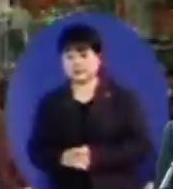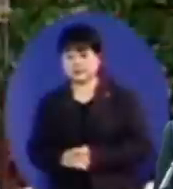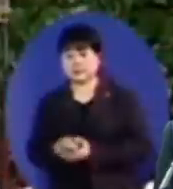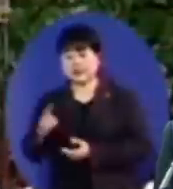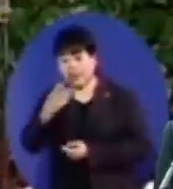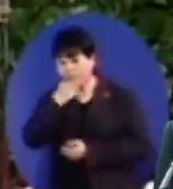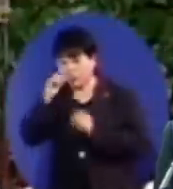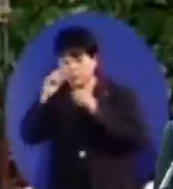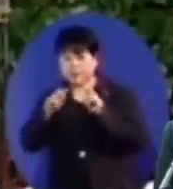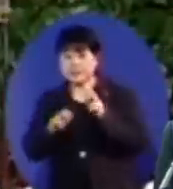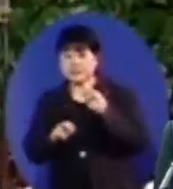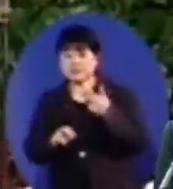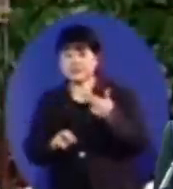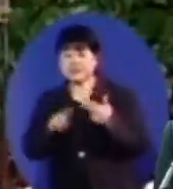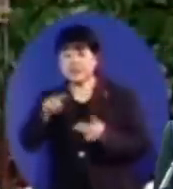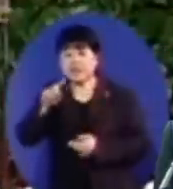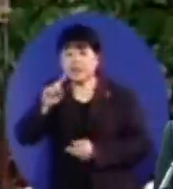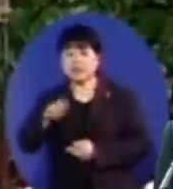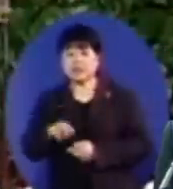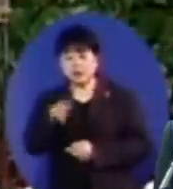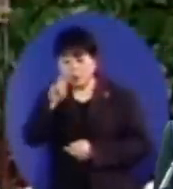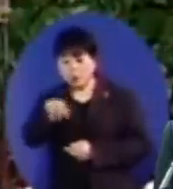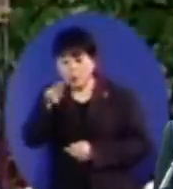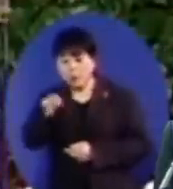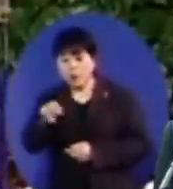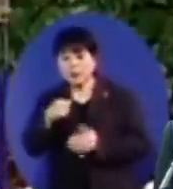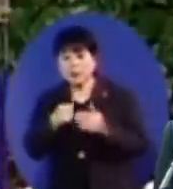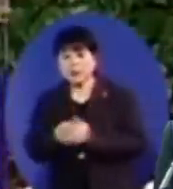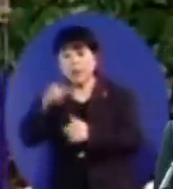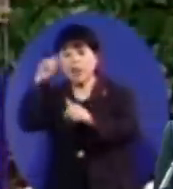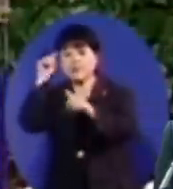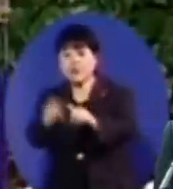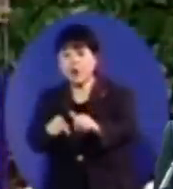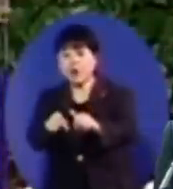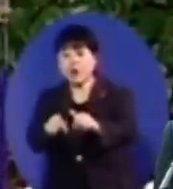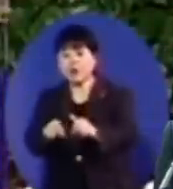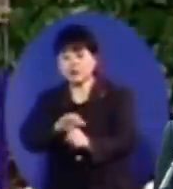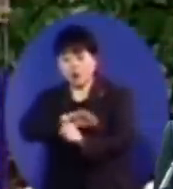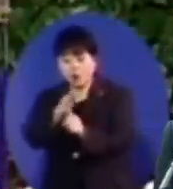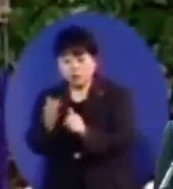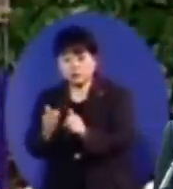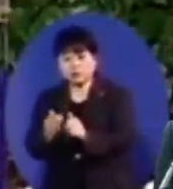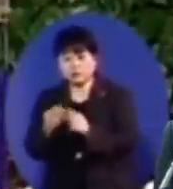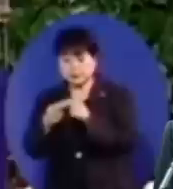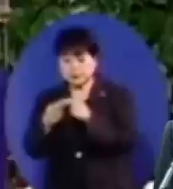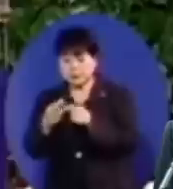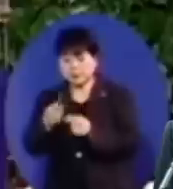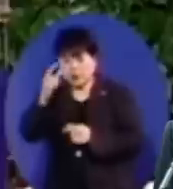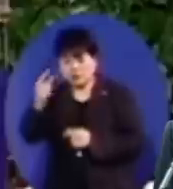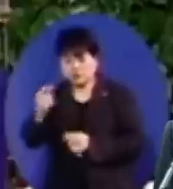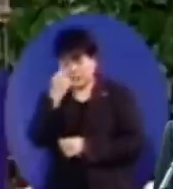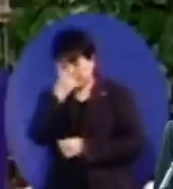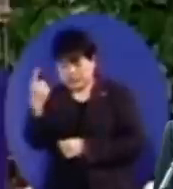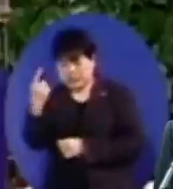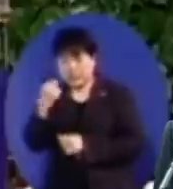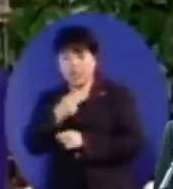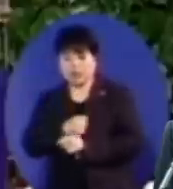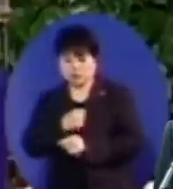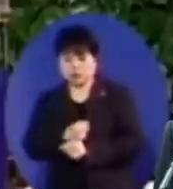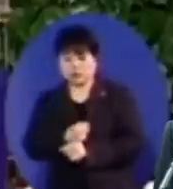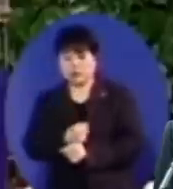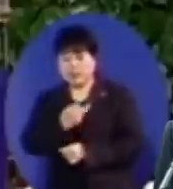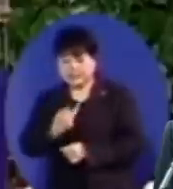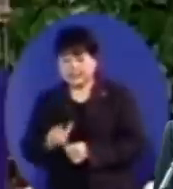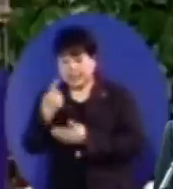마태복음 27장 64절로 66절에 보면 그러므로 명령하여 그 무덤을 사흘까지 굳게 지키게 하소서. 그의